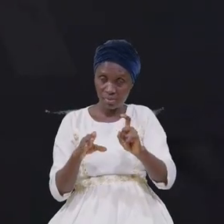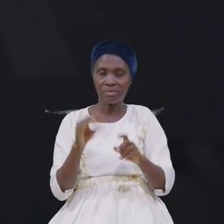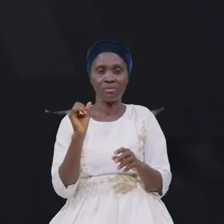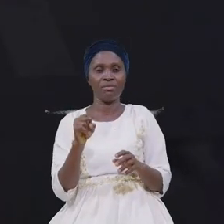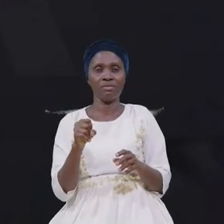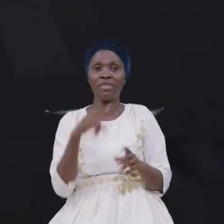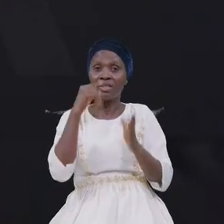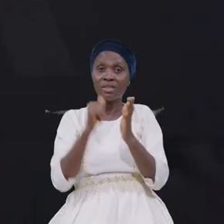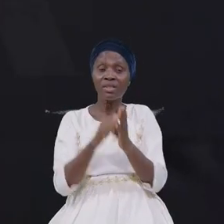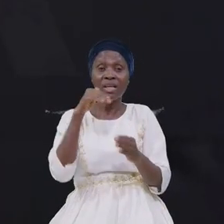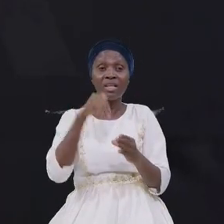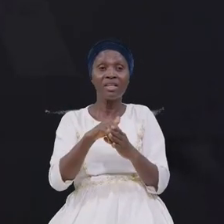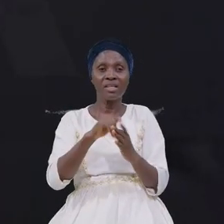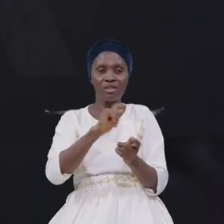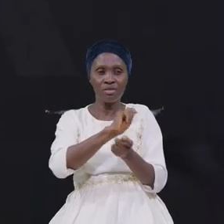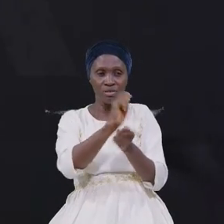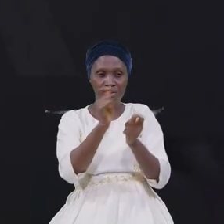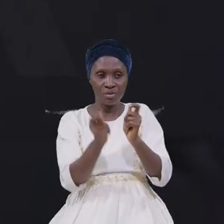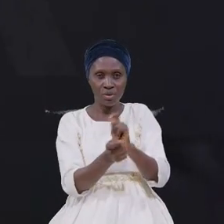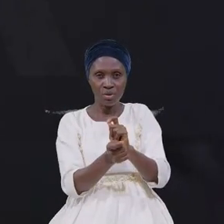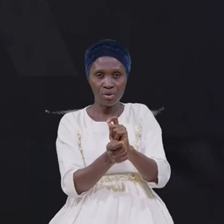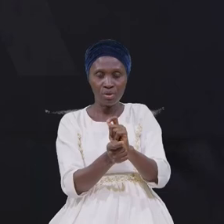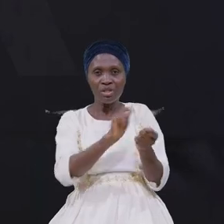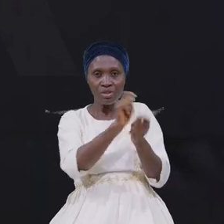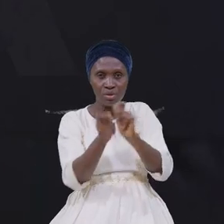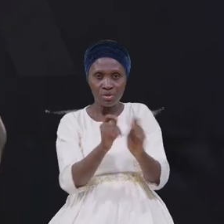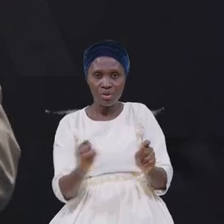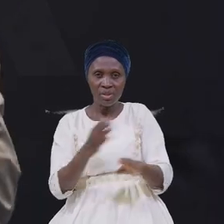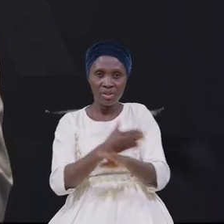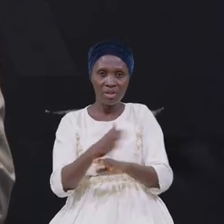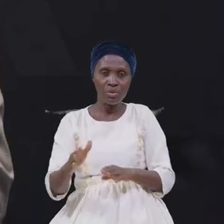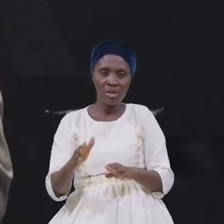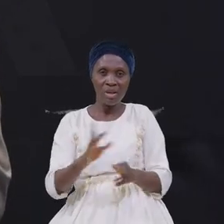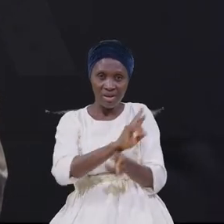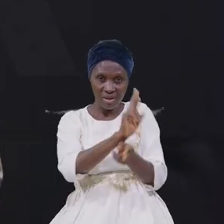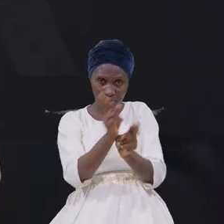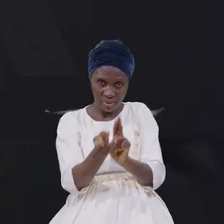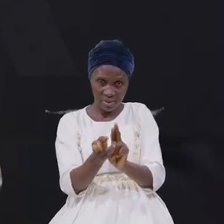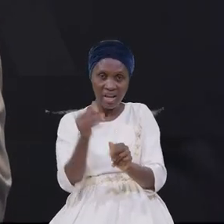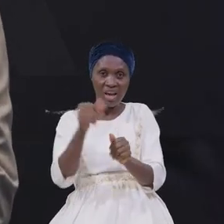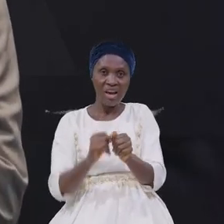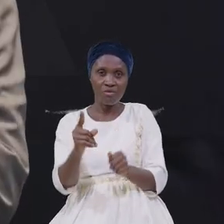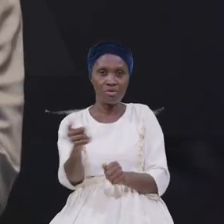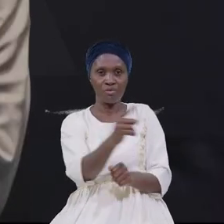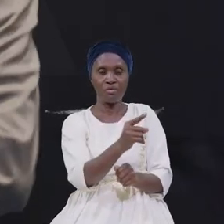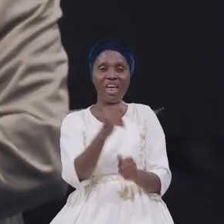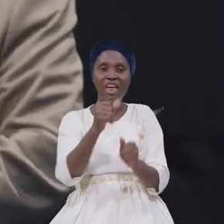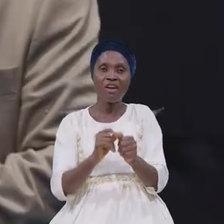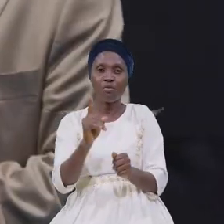En détournant chacun de vous de ses